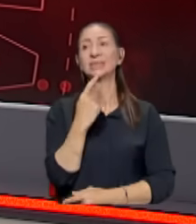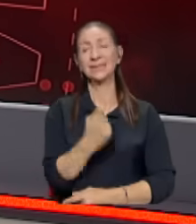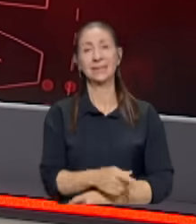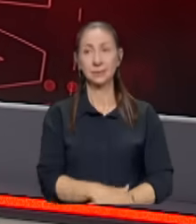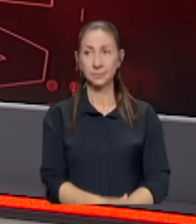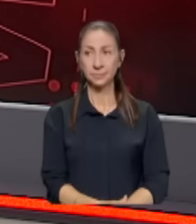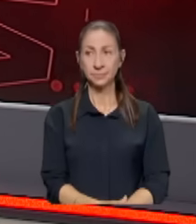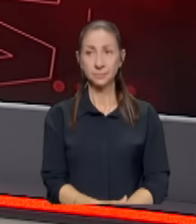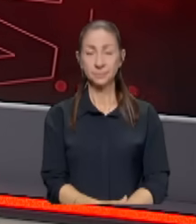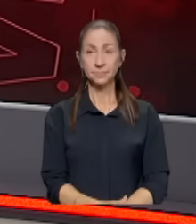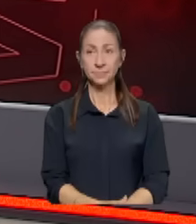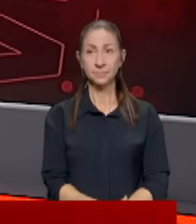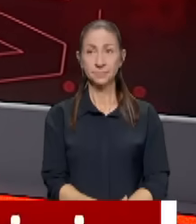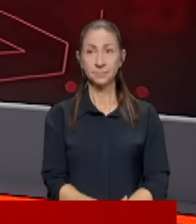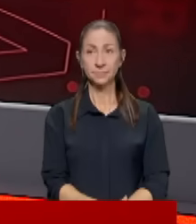dedi.